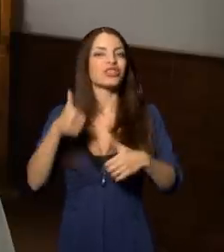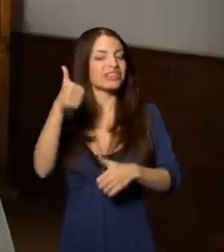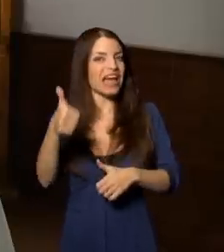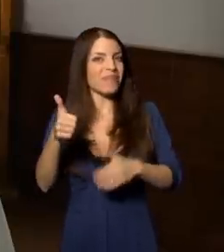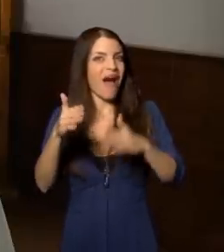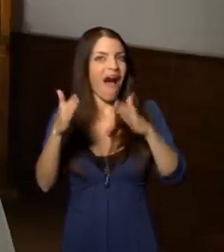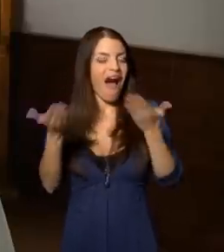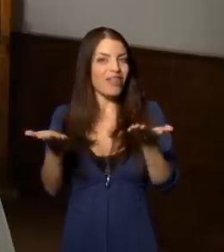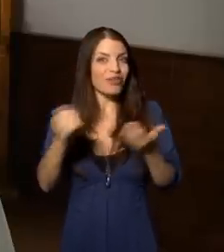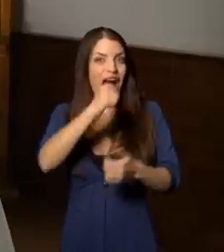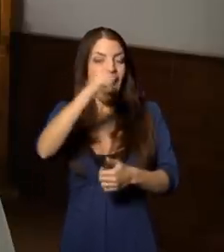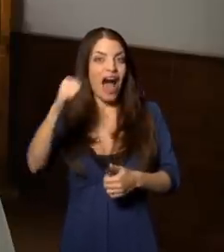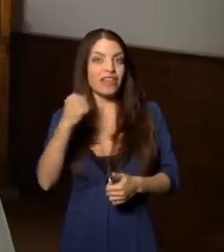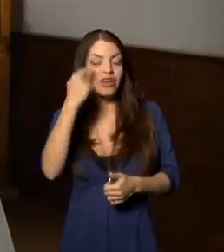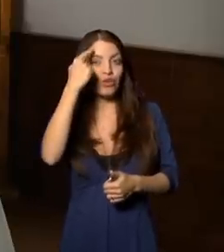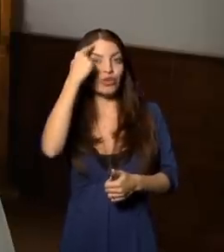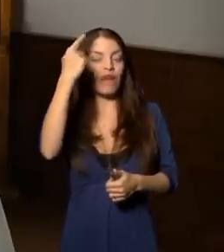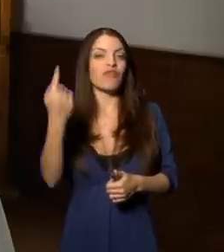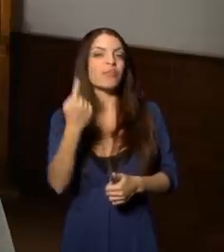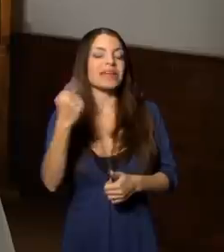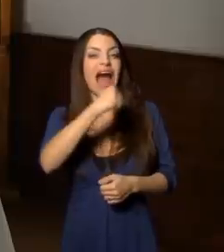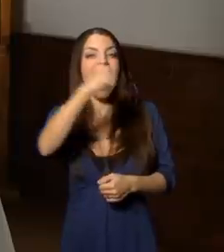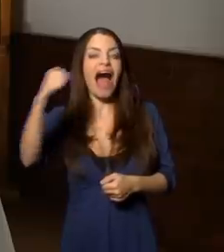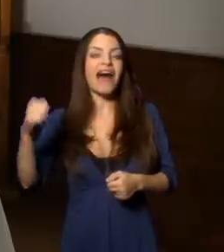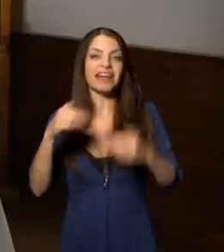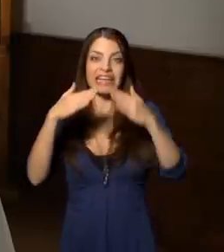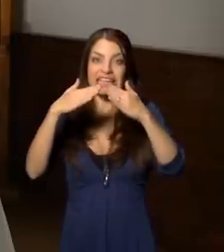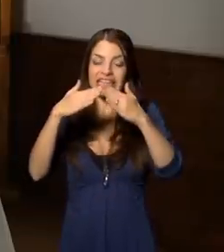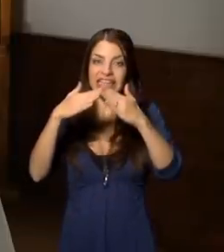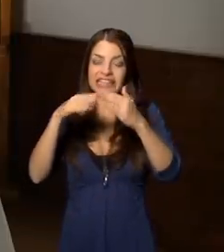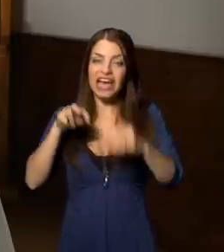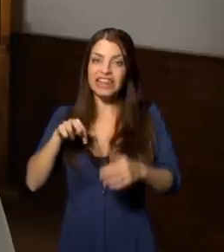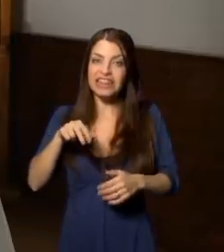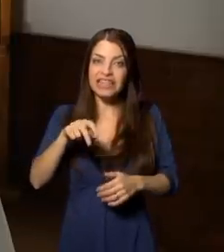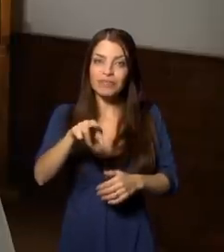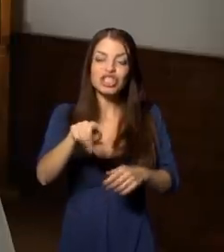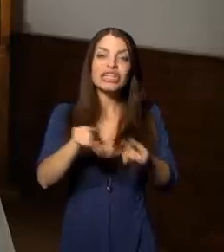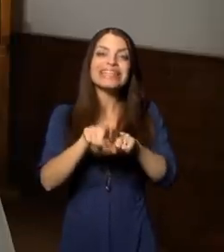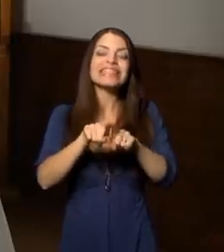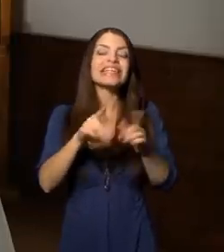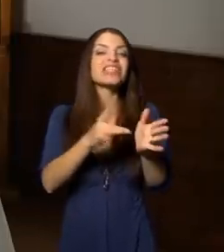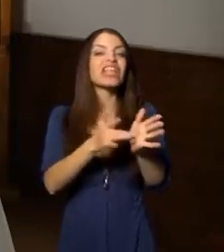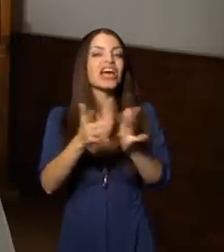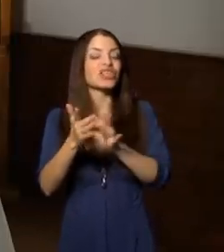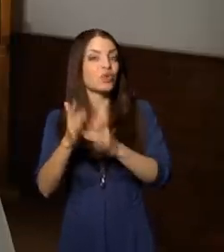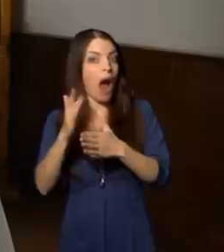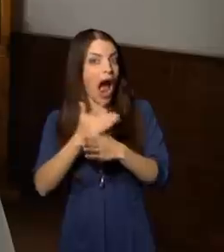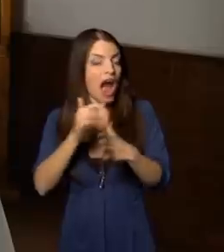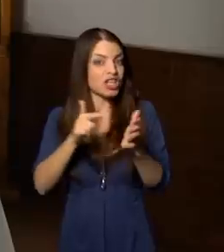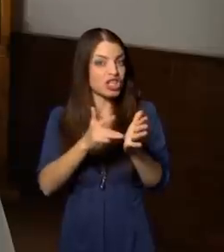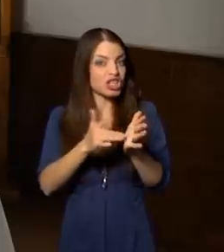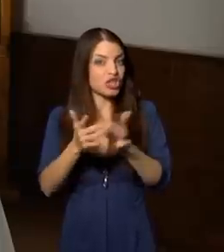biss nibdew nintarfu bħala knisja li miexja fuq il-passi ta' Sidna Ġesu Kristu, li hu